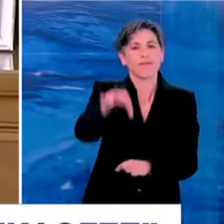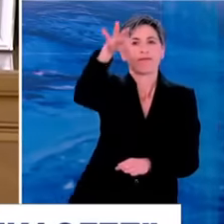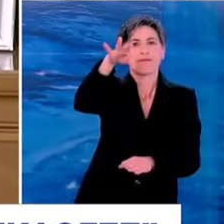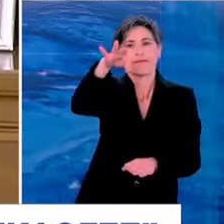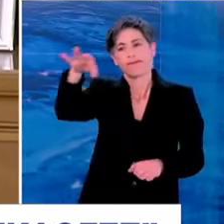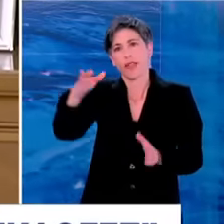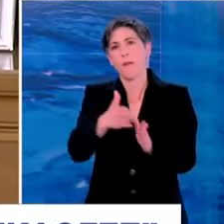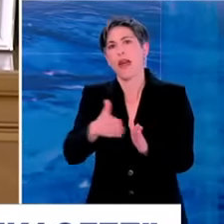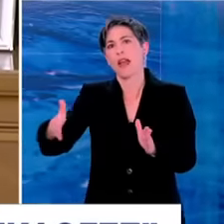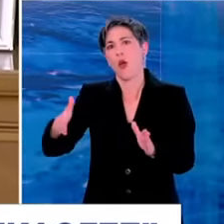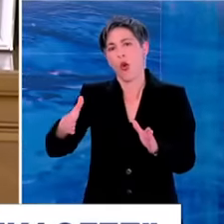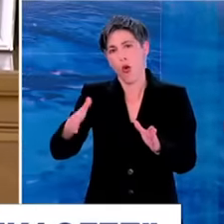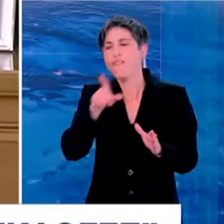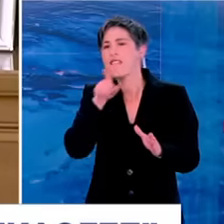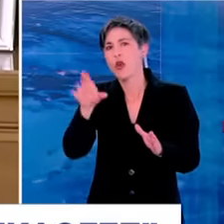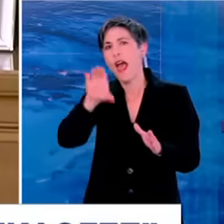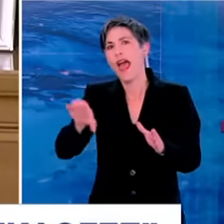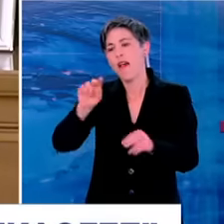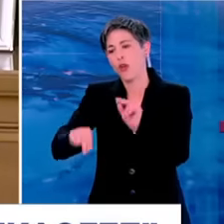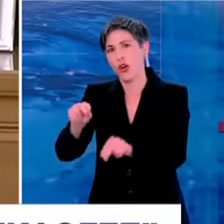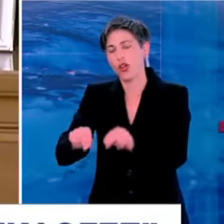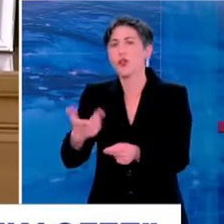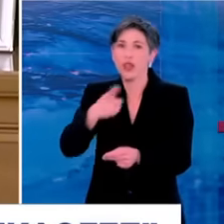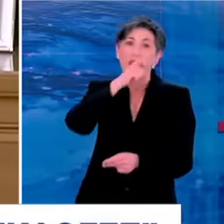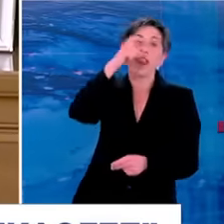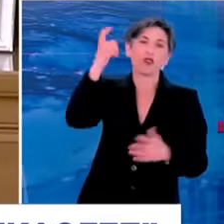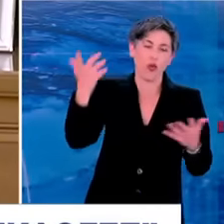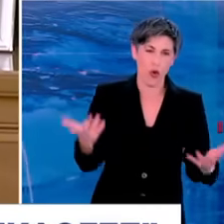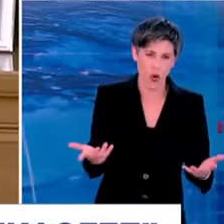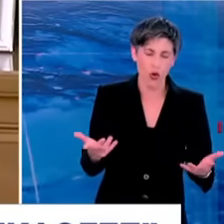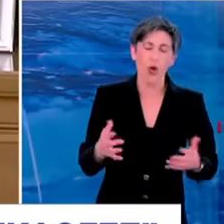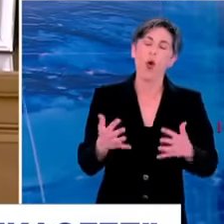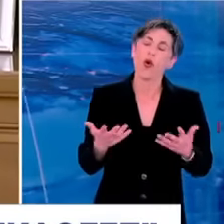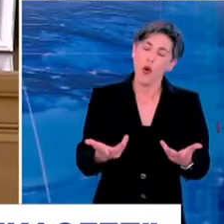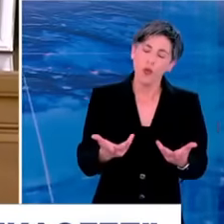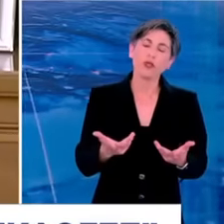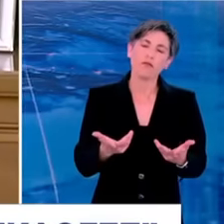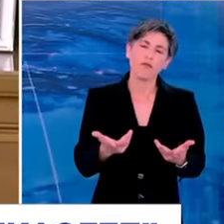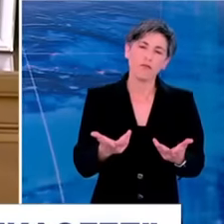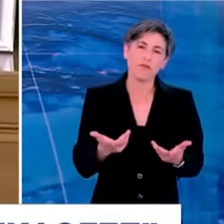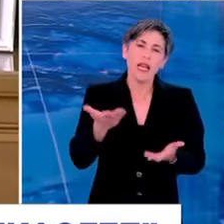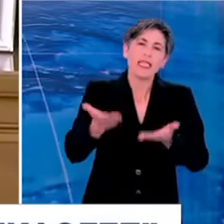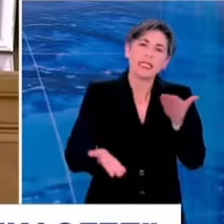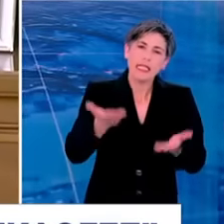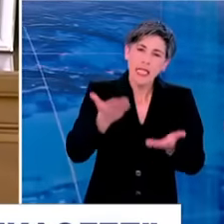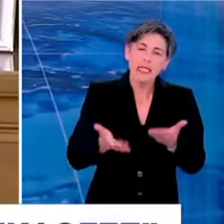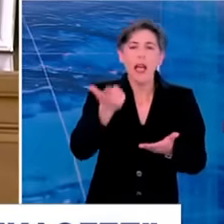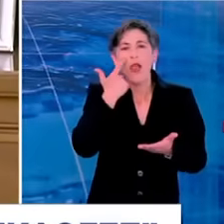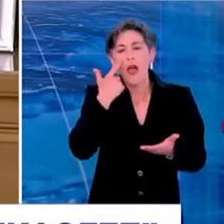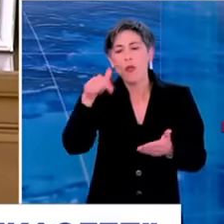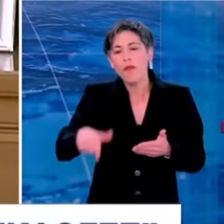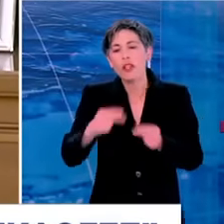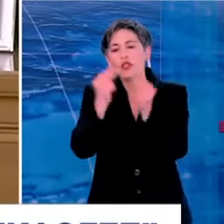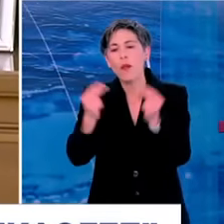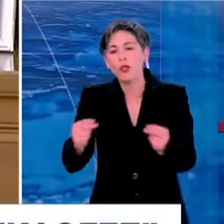κάλπη, είναι πολύ πιο εύκολο να μιλήσουμε για την Ευρώπη. Άρα, εγώ θεωρώ ότι το λογικό μέτρο σύγκρισης είναι τα αποτελέσματα των